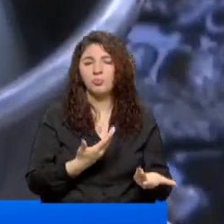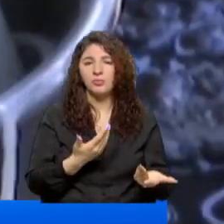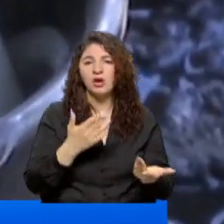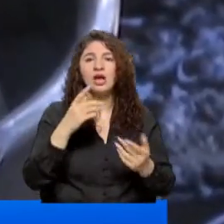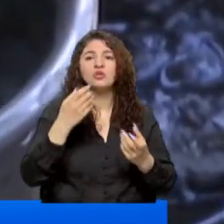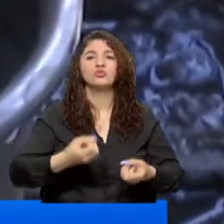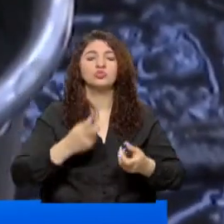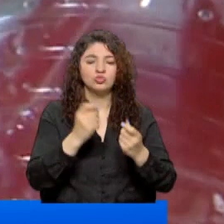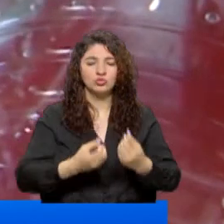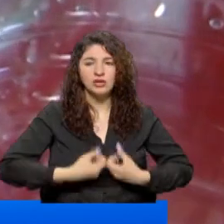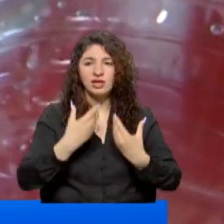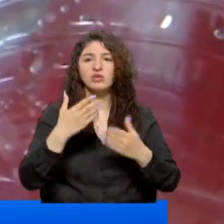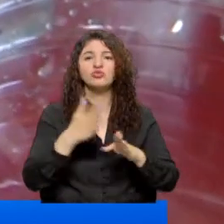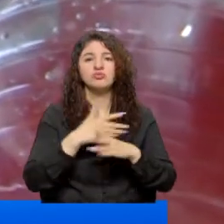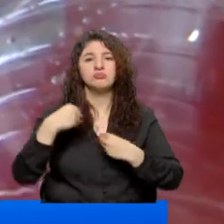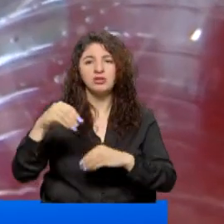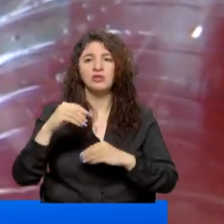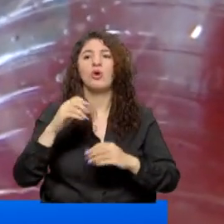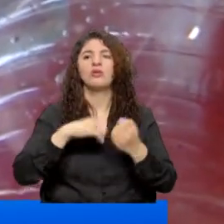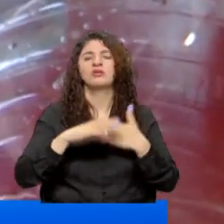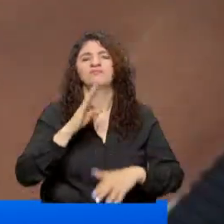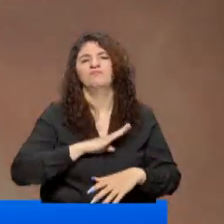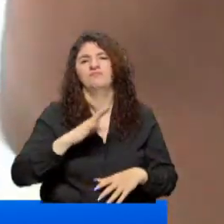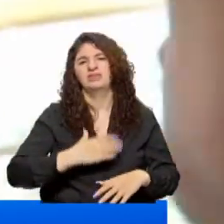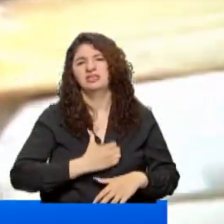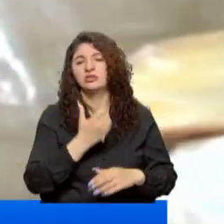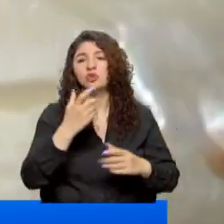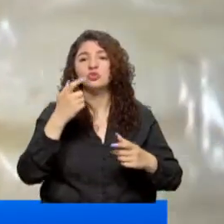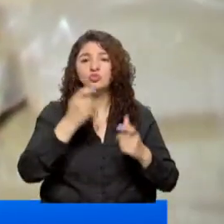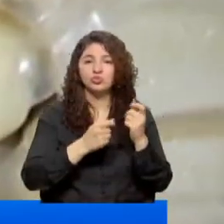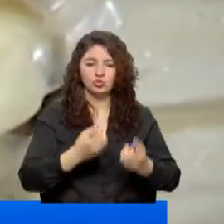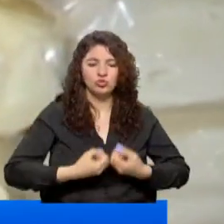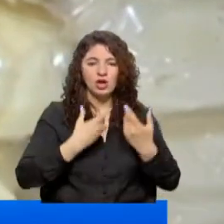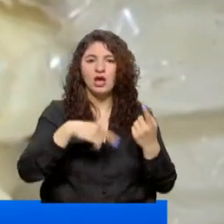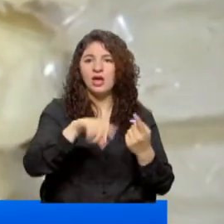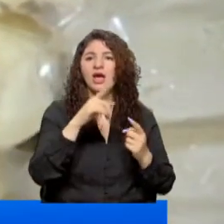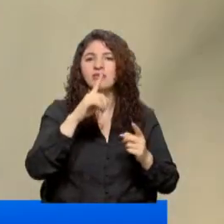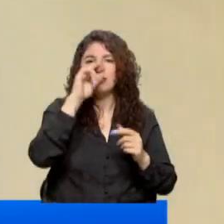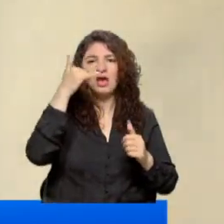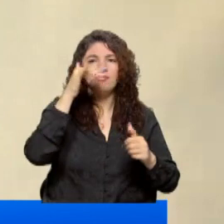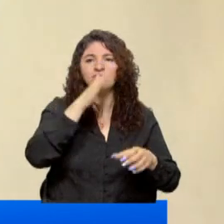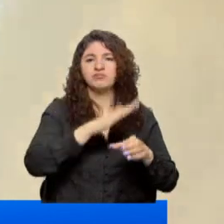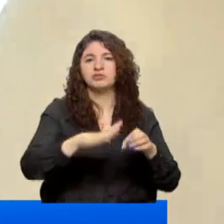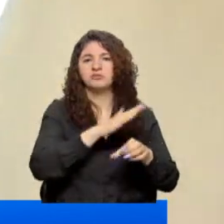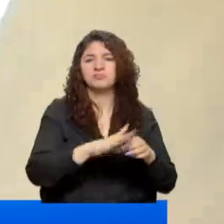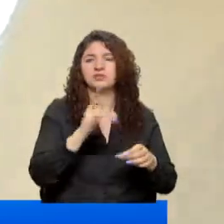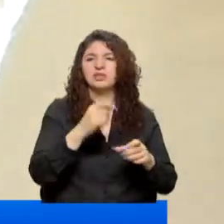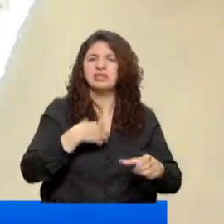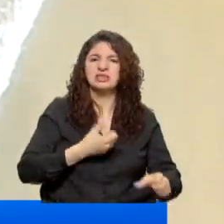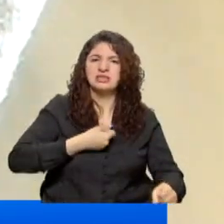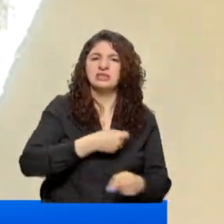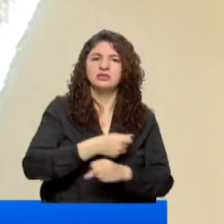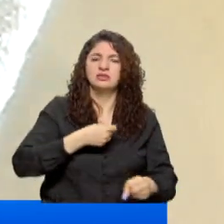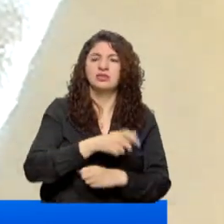üreten süt ürünlerini satan da durumdan dertli süt üreticisi hayvanlarını teker teker kesme göndererek direniyor artan